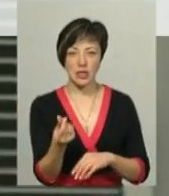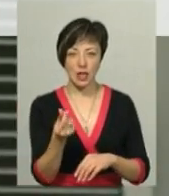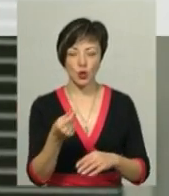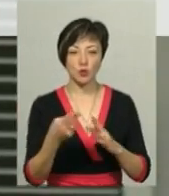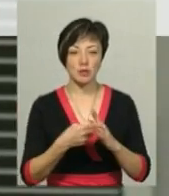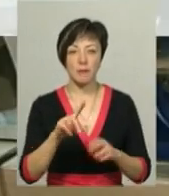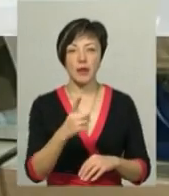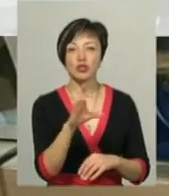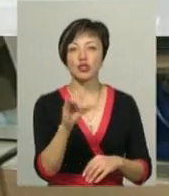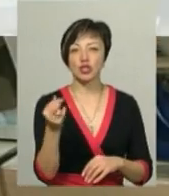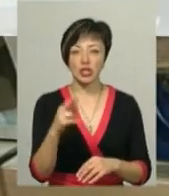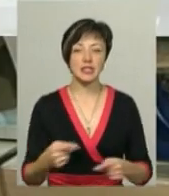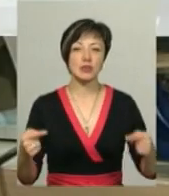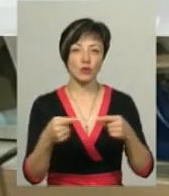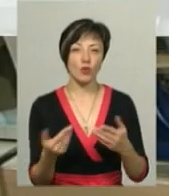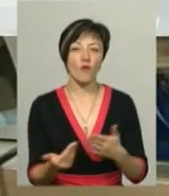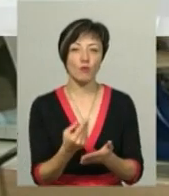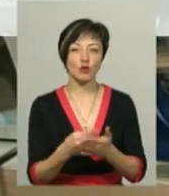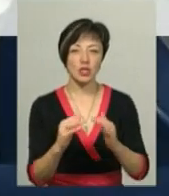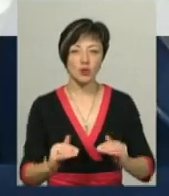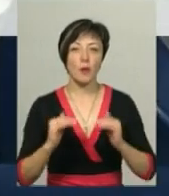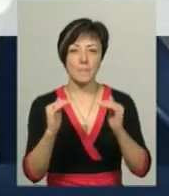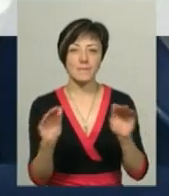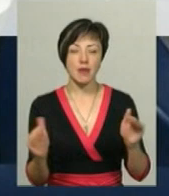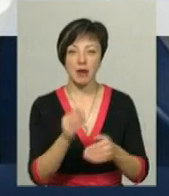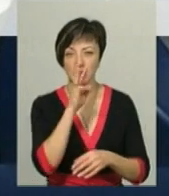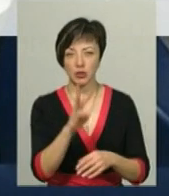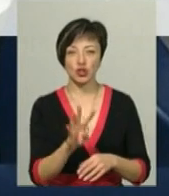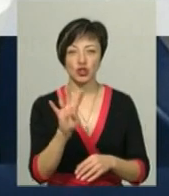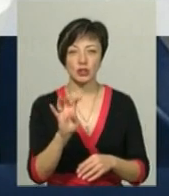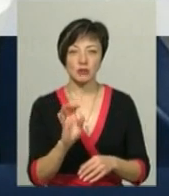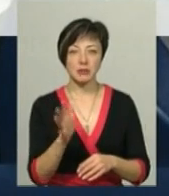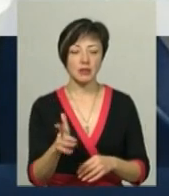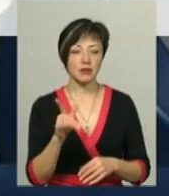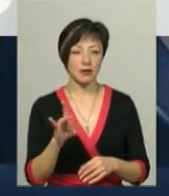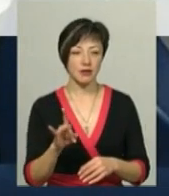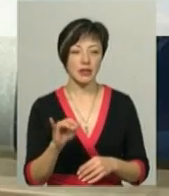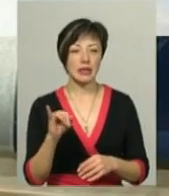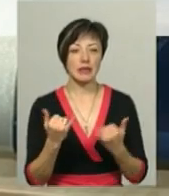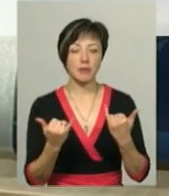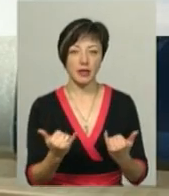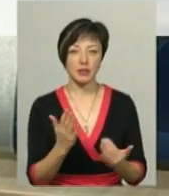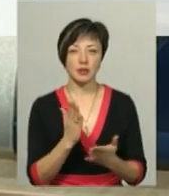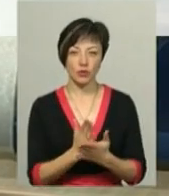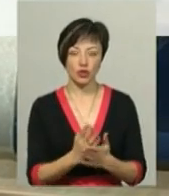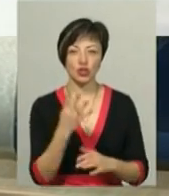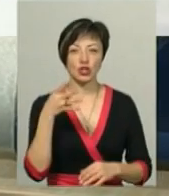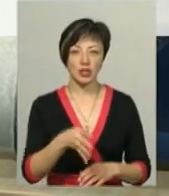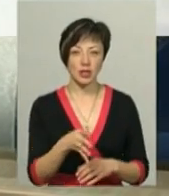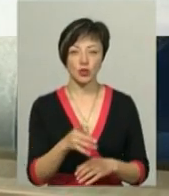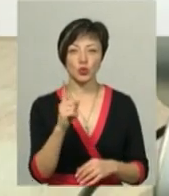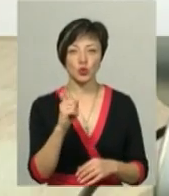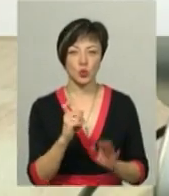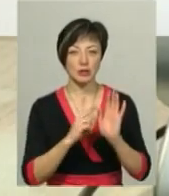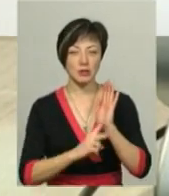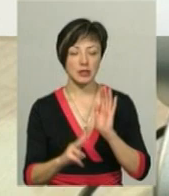1 січня, згідно з новим бюджетом, зросла мінімальна зарплата на 450 гривень. І тепер становитиме